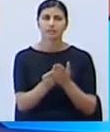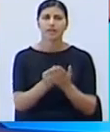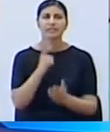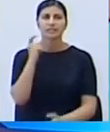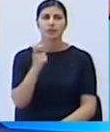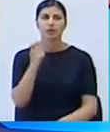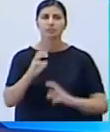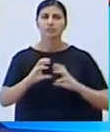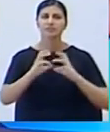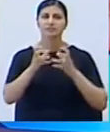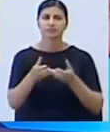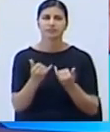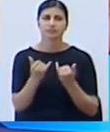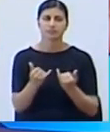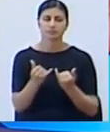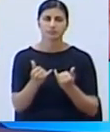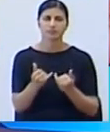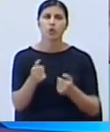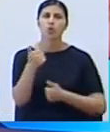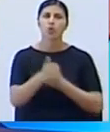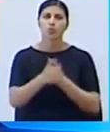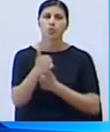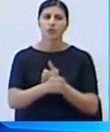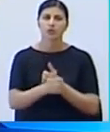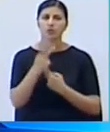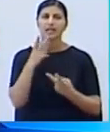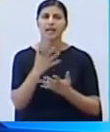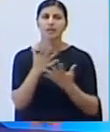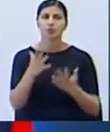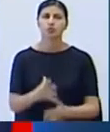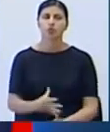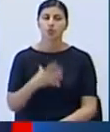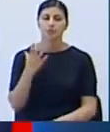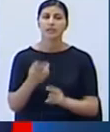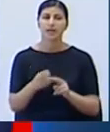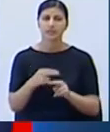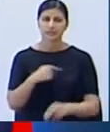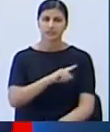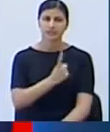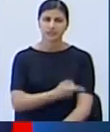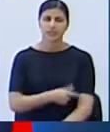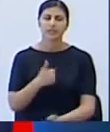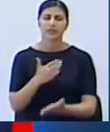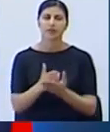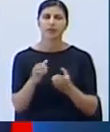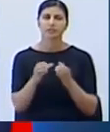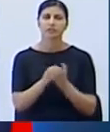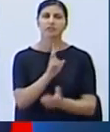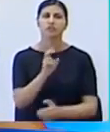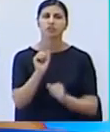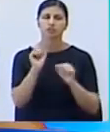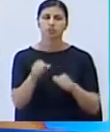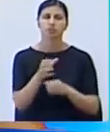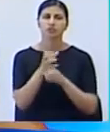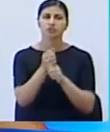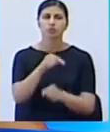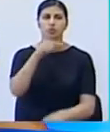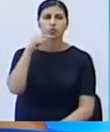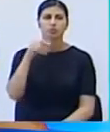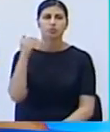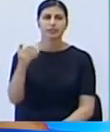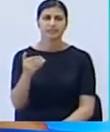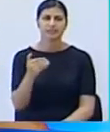ცივილიზებული სამყაროსთან კონკურენტულ გარემოში ყოფნა. ჩვენ მიგვაჩნია რომ ის ზალა ვართ რომელსაც შეუძლია შეამცირებს რუსეთის